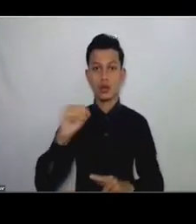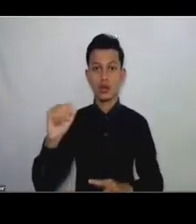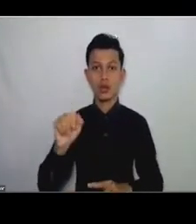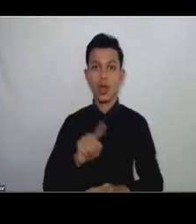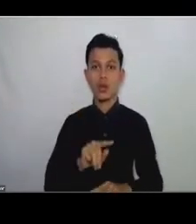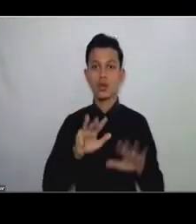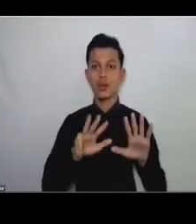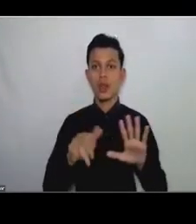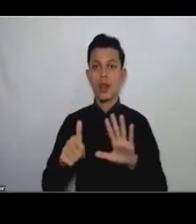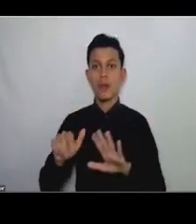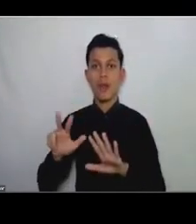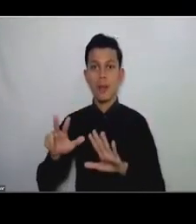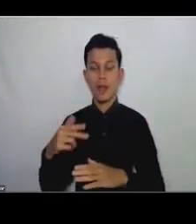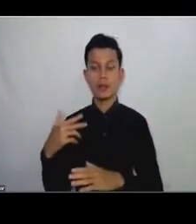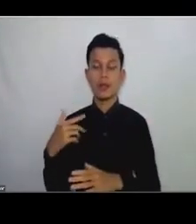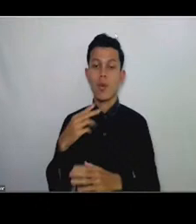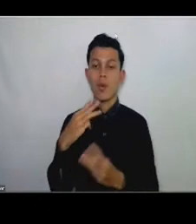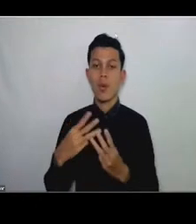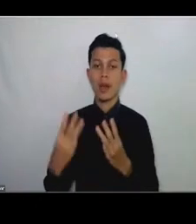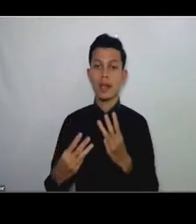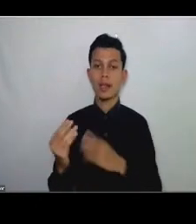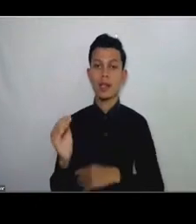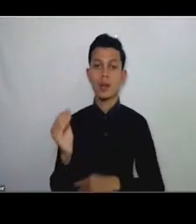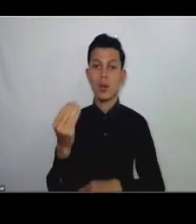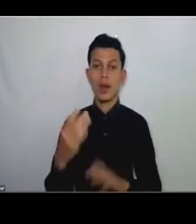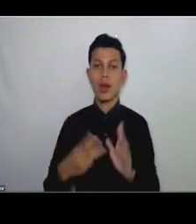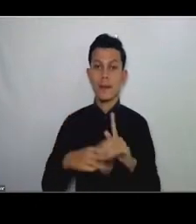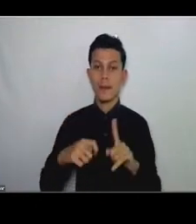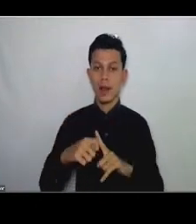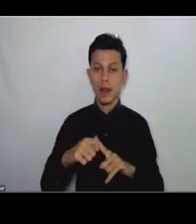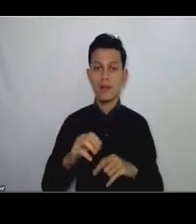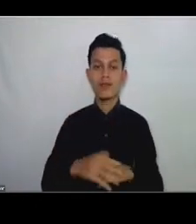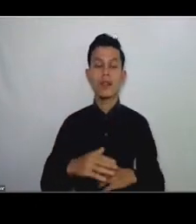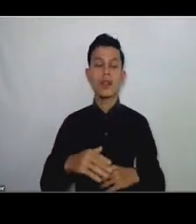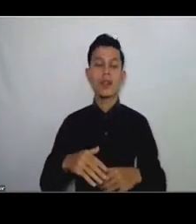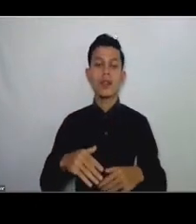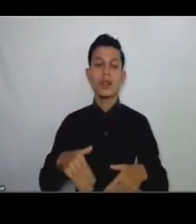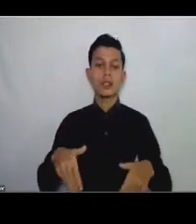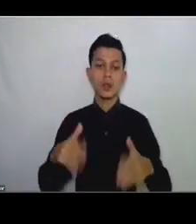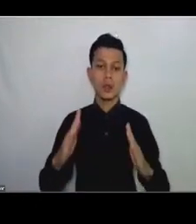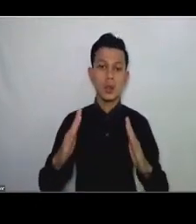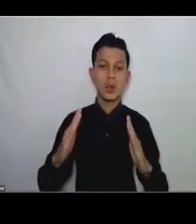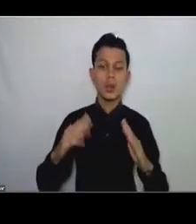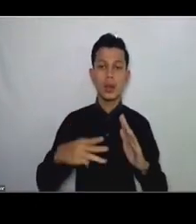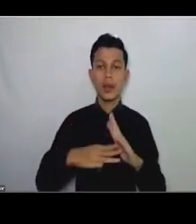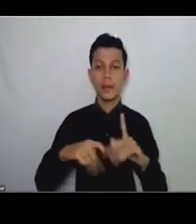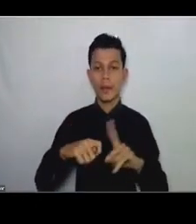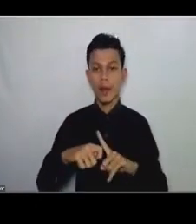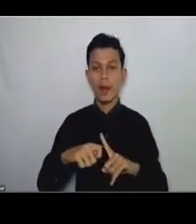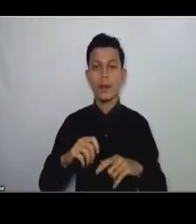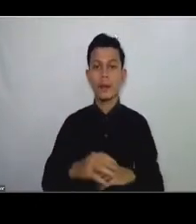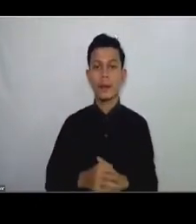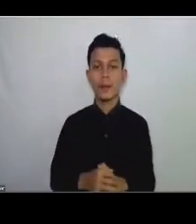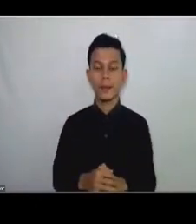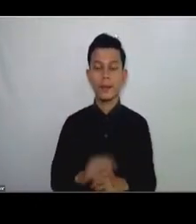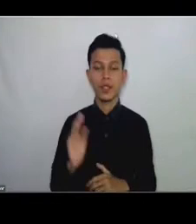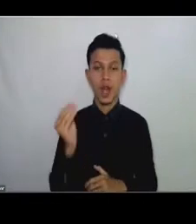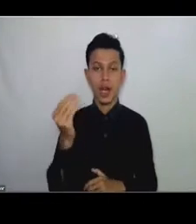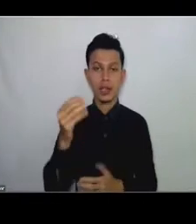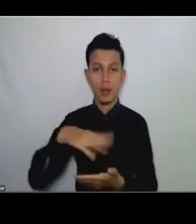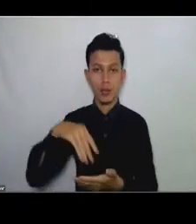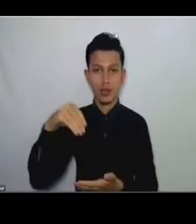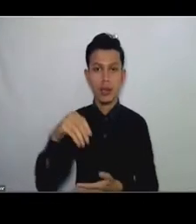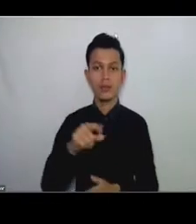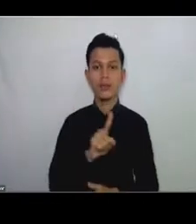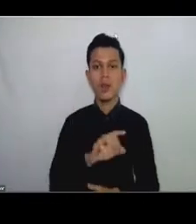wakil ketua Mahkamah Konstitusi alamat gedung Mahkamah Konstitusi Jalan Medan Merdeka Barat nomor 6 Jakarta Pusat